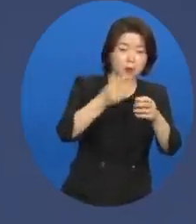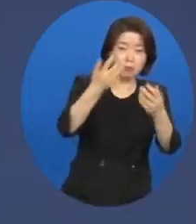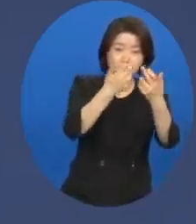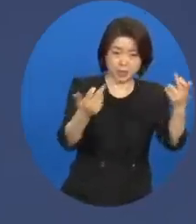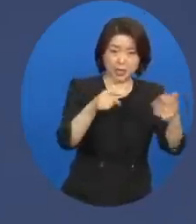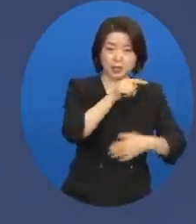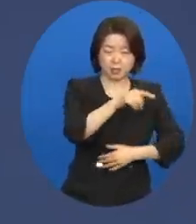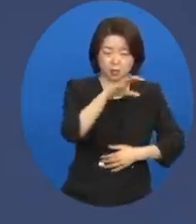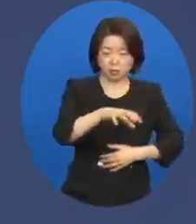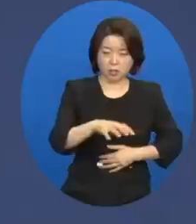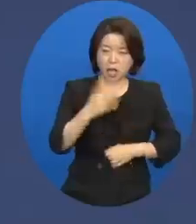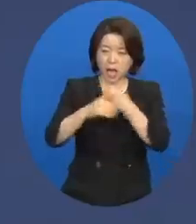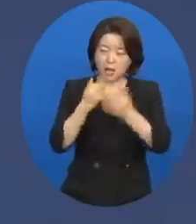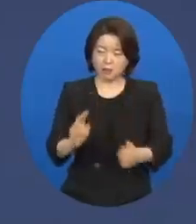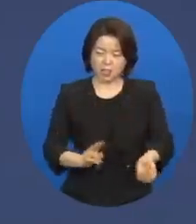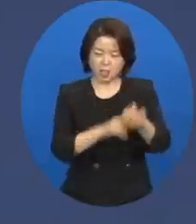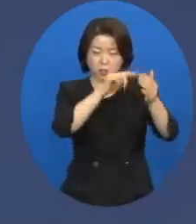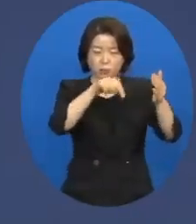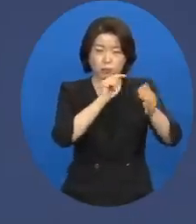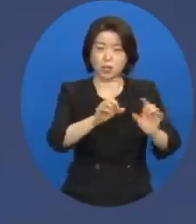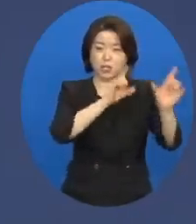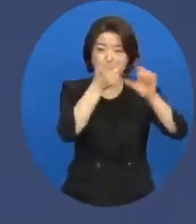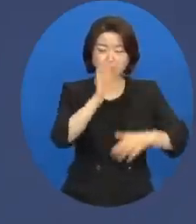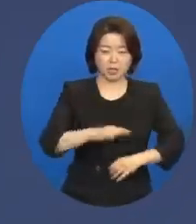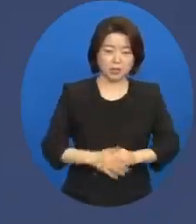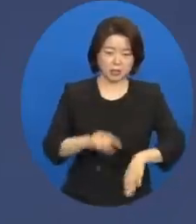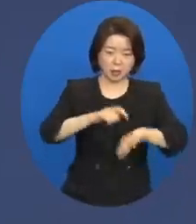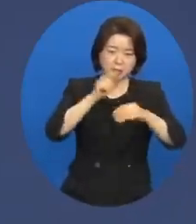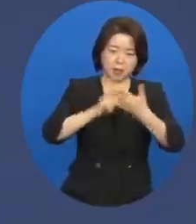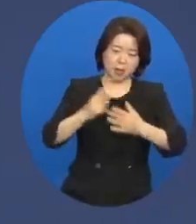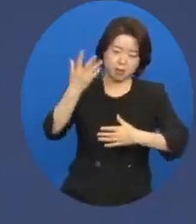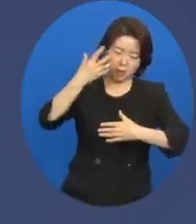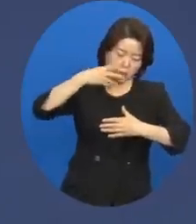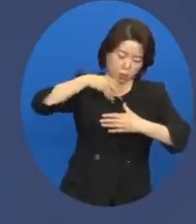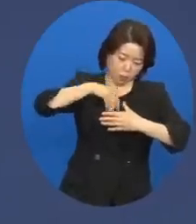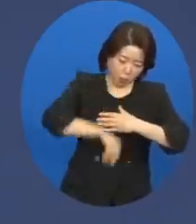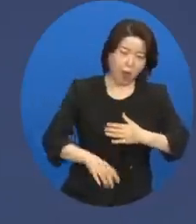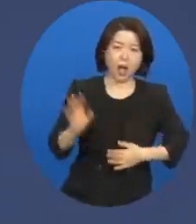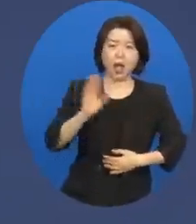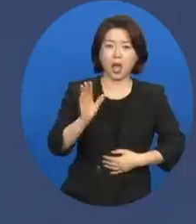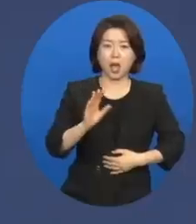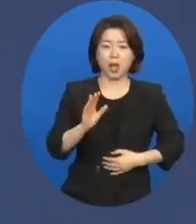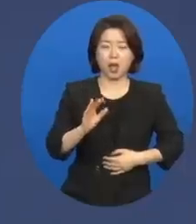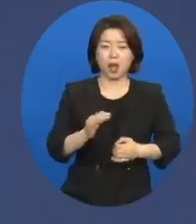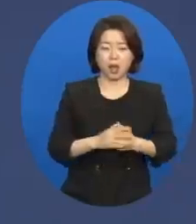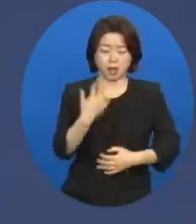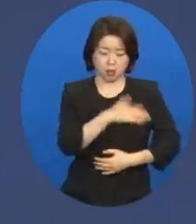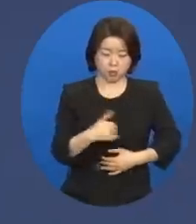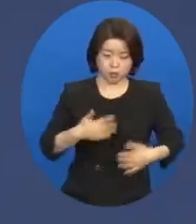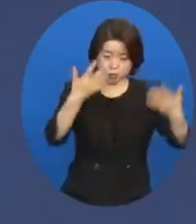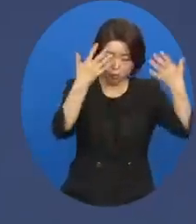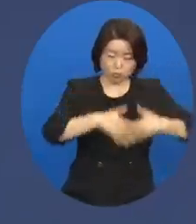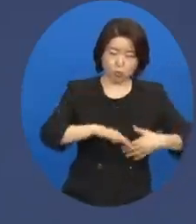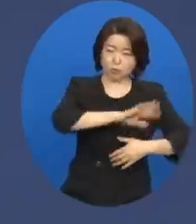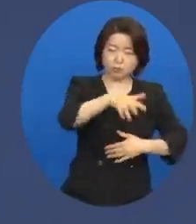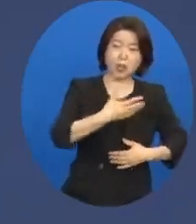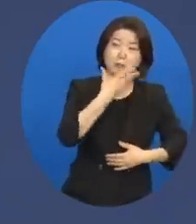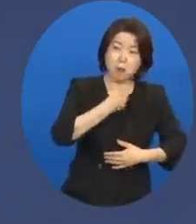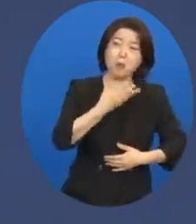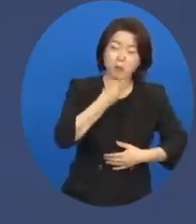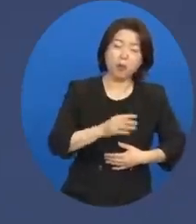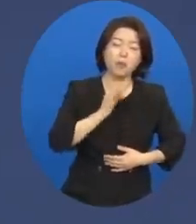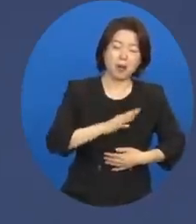속에 살았는데, 그런데 그게 하나도 마음에 스며들지 않고 육적인 조건은 다 누리면서도